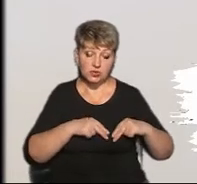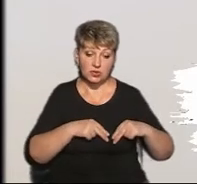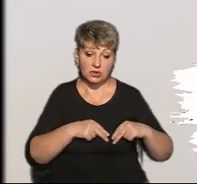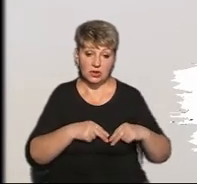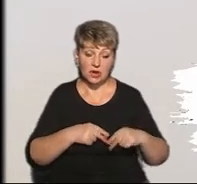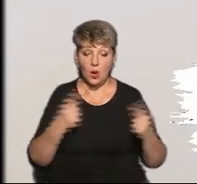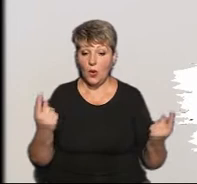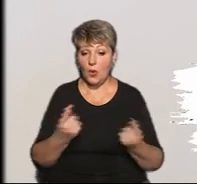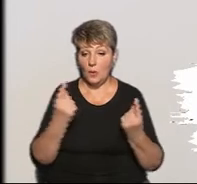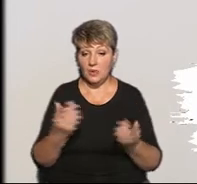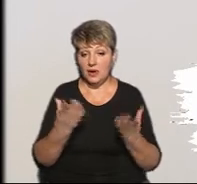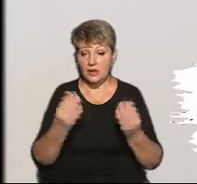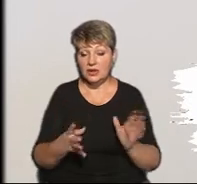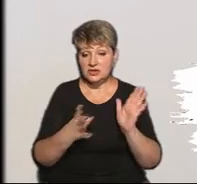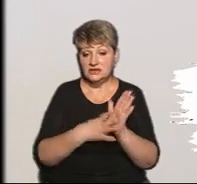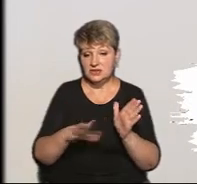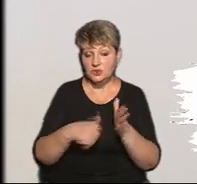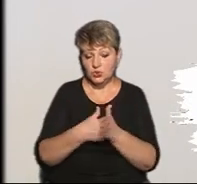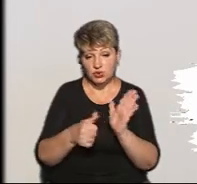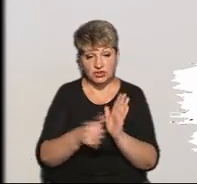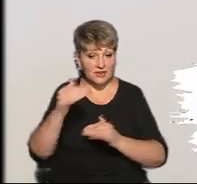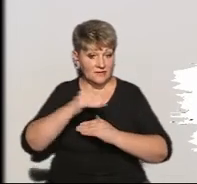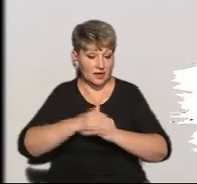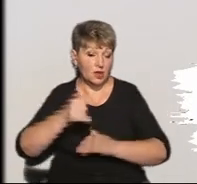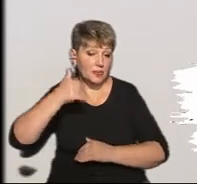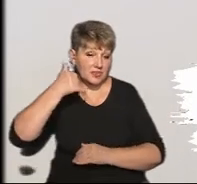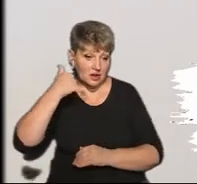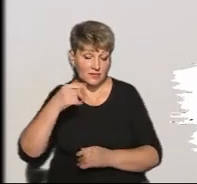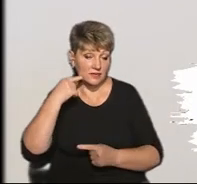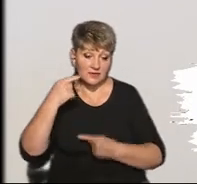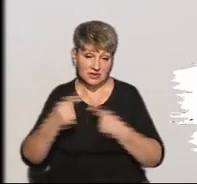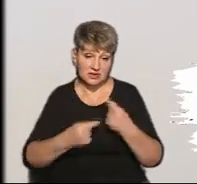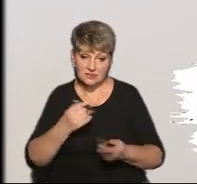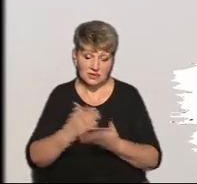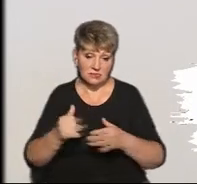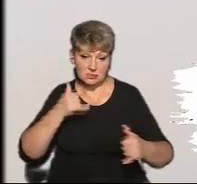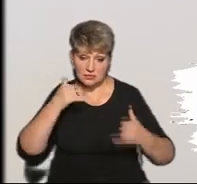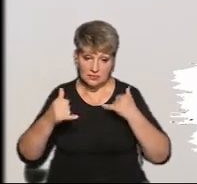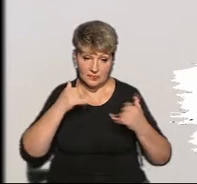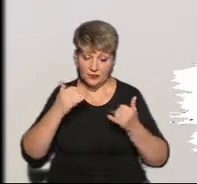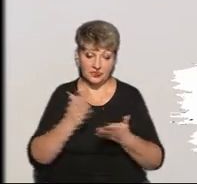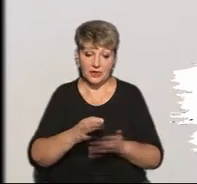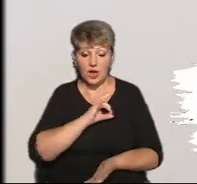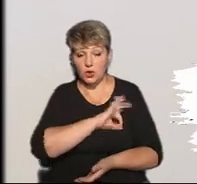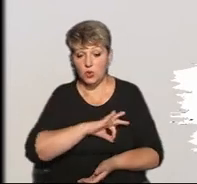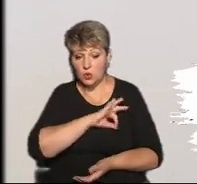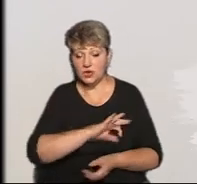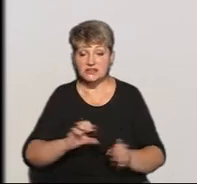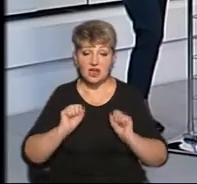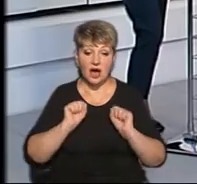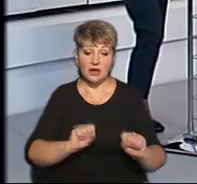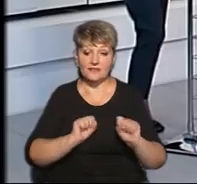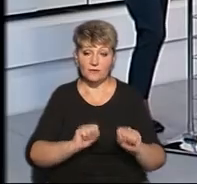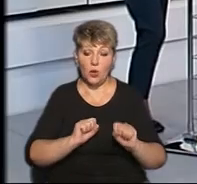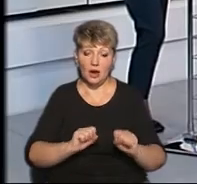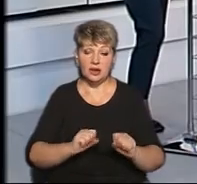в будні дні з 9 до 6 години. Телефони завжди піднімаються, завжди там є юрист, завжди є адвокат,